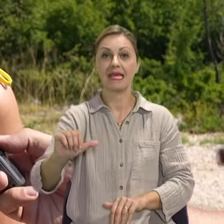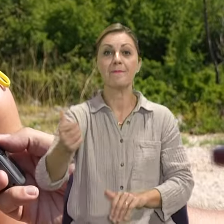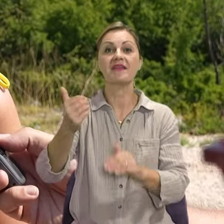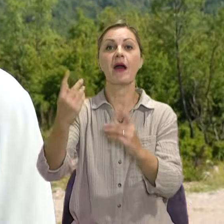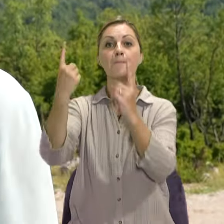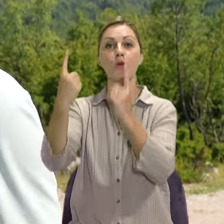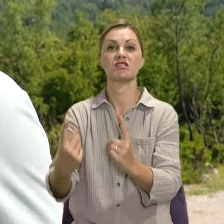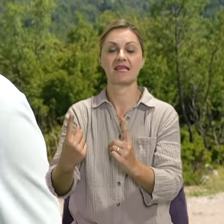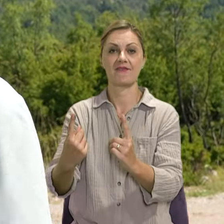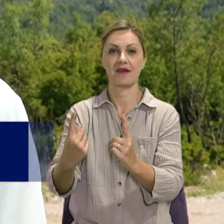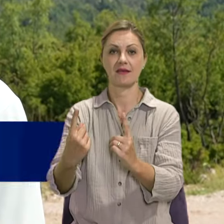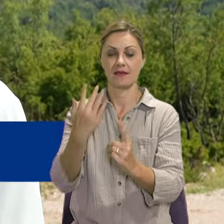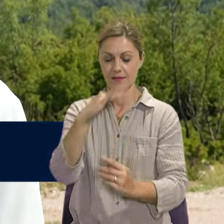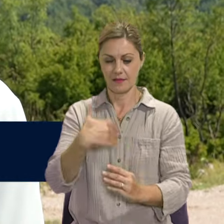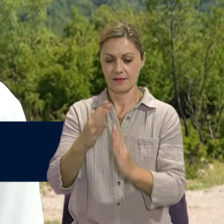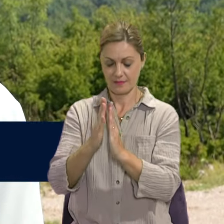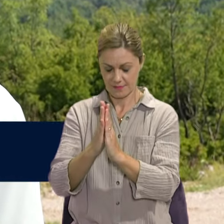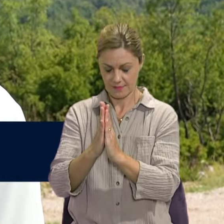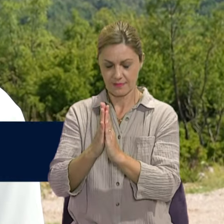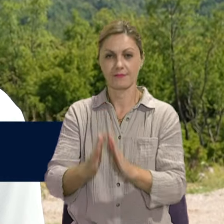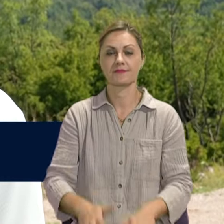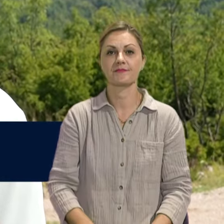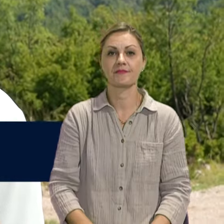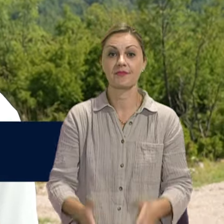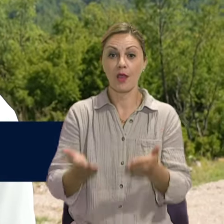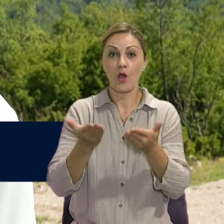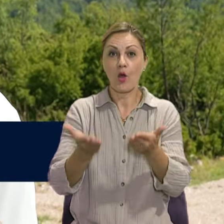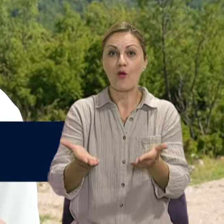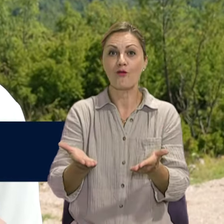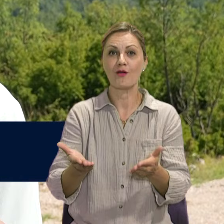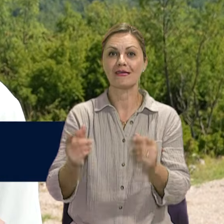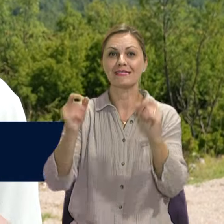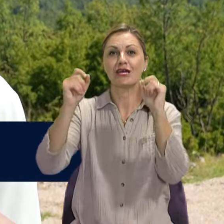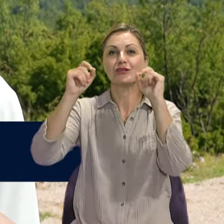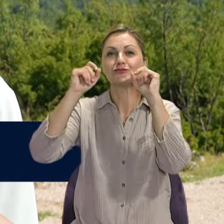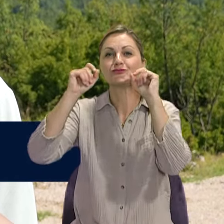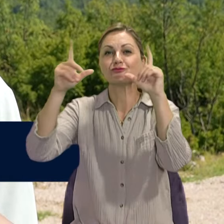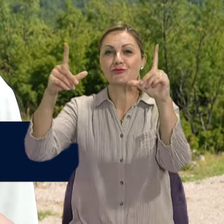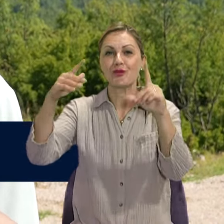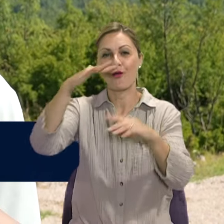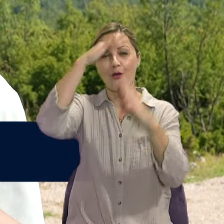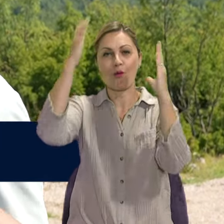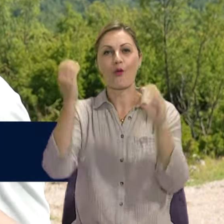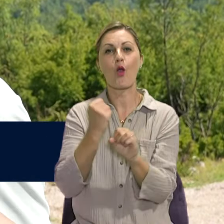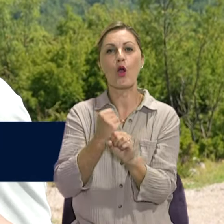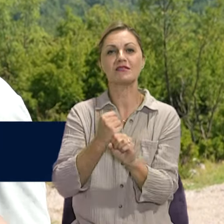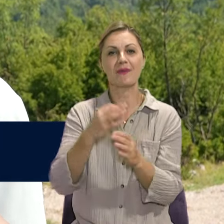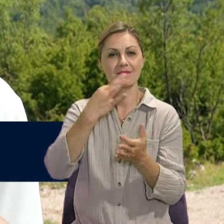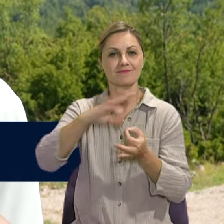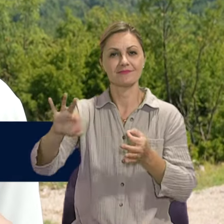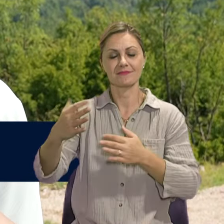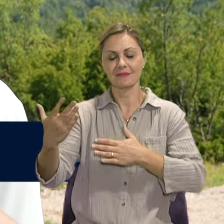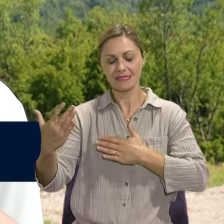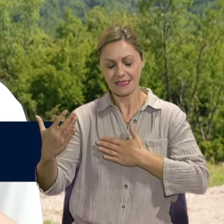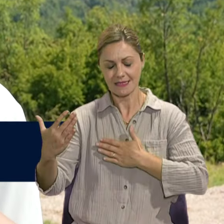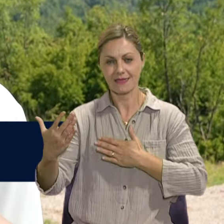prvoj postaji. Evo, možemo reći kao svojevrsni zavjet Splitsko-dalmatinske županije, našoj čudotvornoj Gospi Sinjskoj, ova staza,